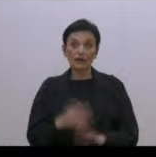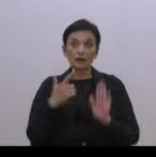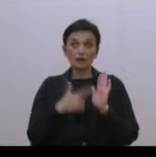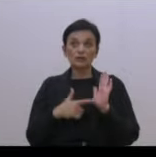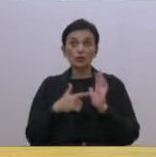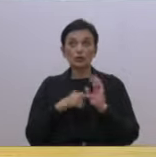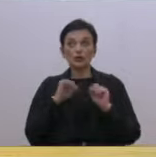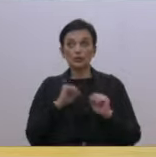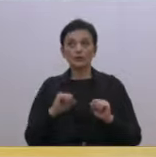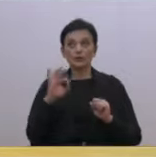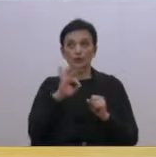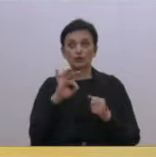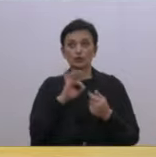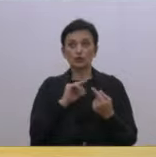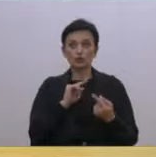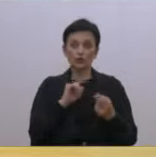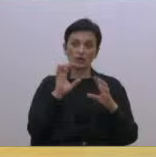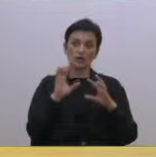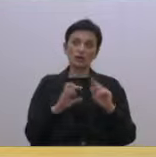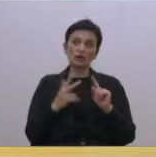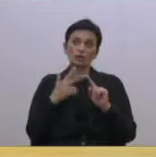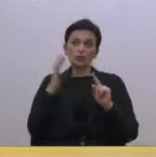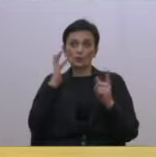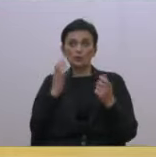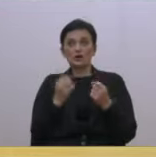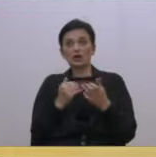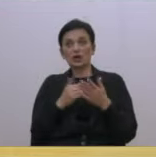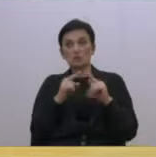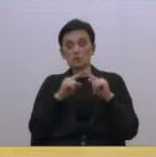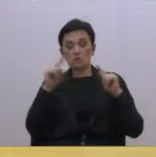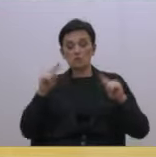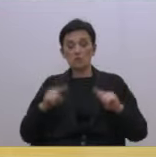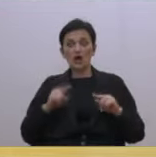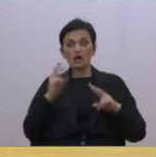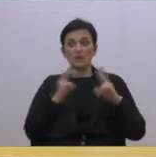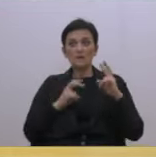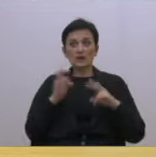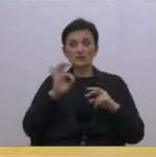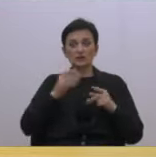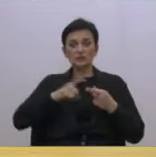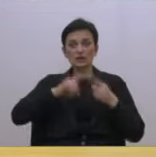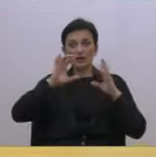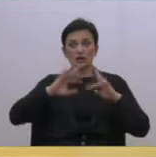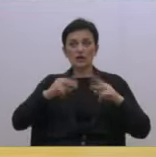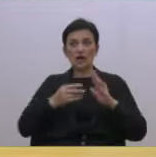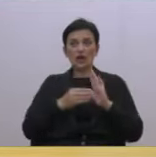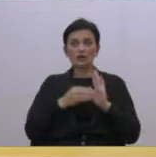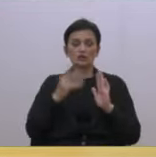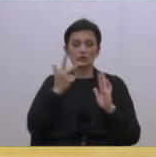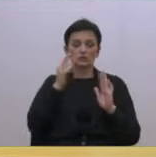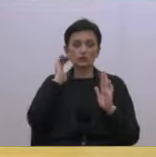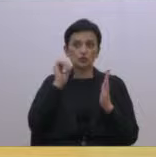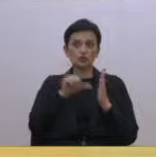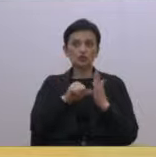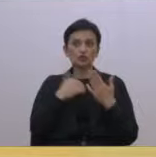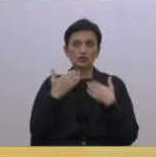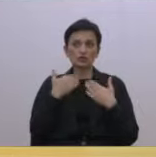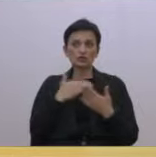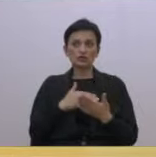სამოცდაჩვიდმეტი მომხრე ნული წინააღმდეგი კანონ მესამე მოსმენით მიღებულია. ამავე პაკეტში მეცამეტე შესახებ კანონის ცვლილება მესამე მოსმენით, ხო, ჩართოთ კენჭისყრის